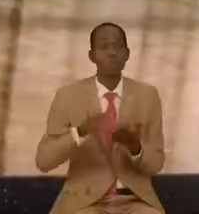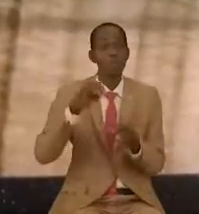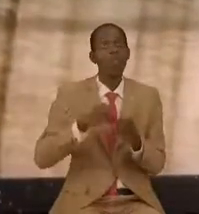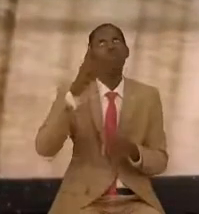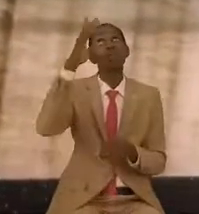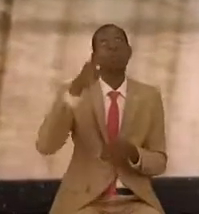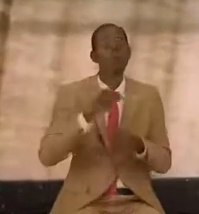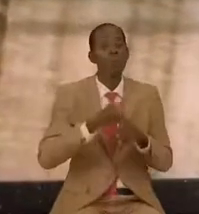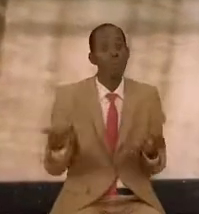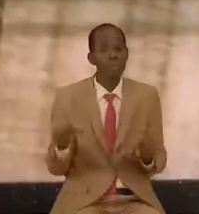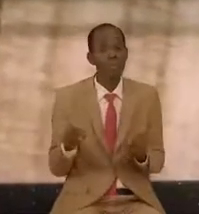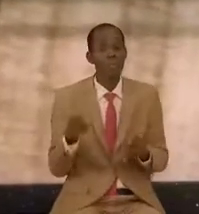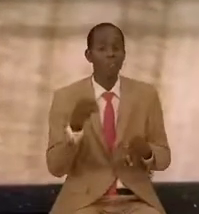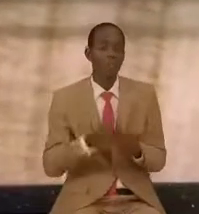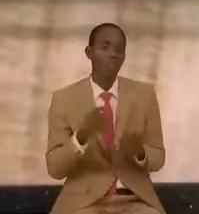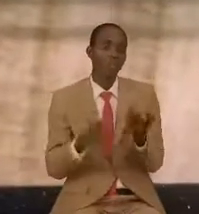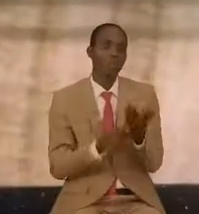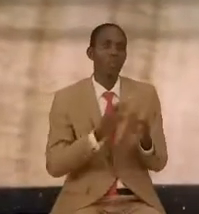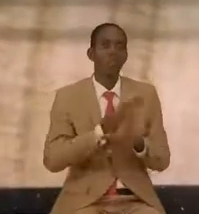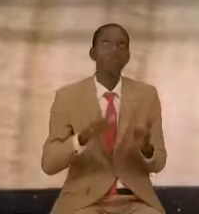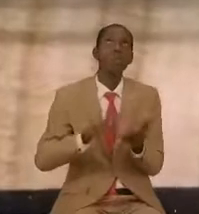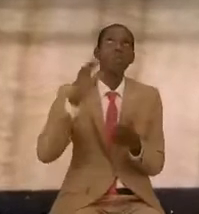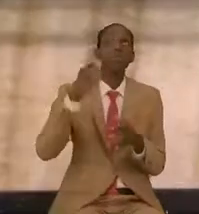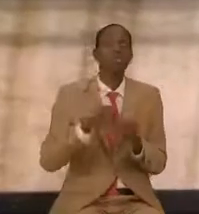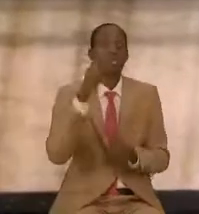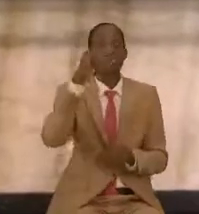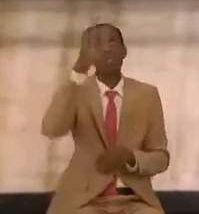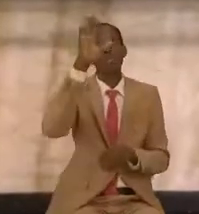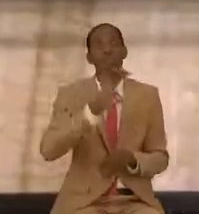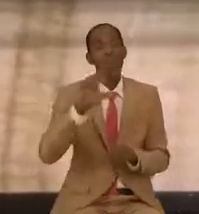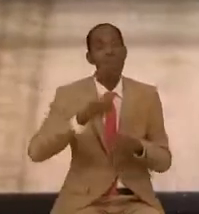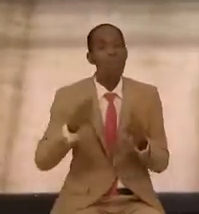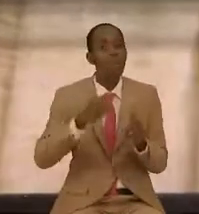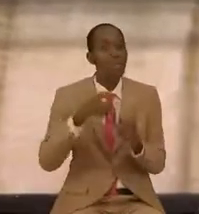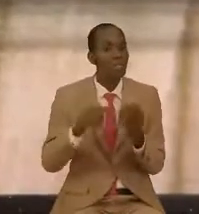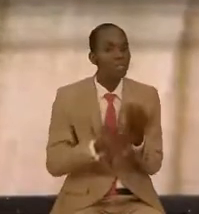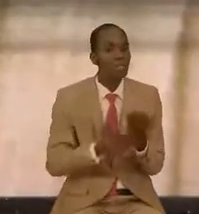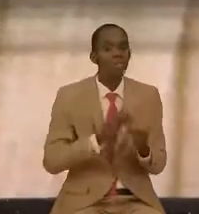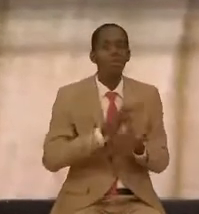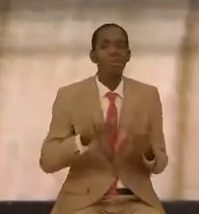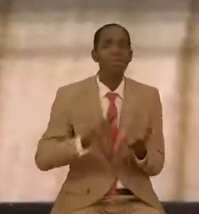Dieu, c'est dans votre chair. Ils ne se glorifient pas de la croix de Christ, mais c'est de